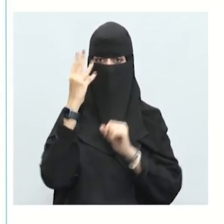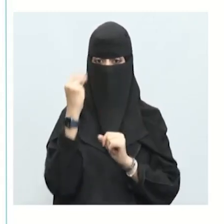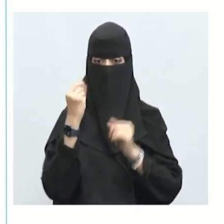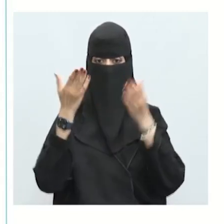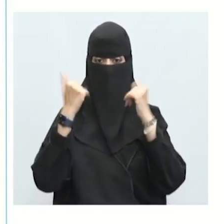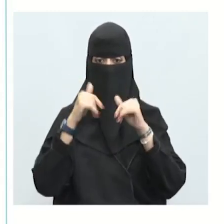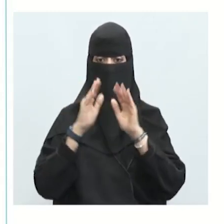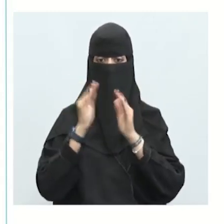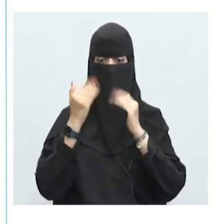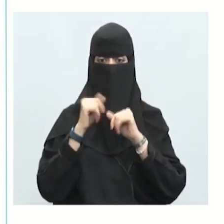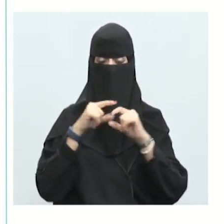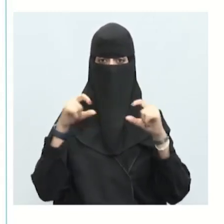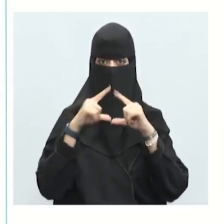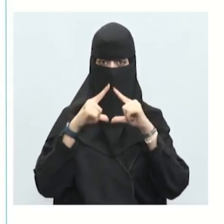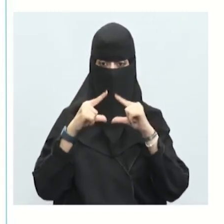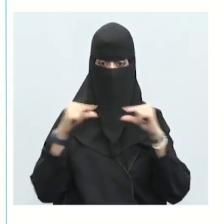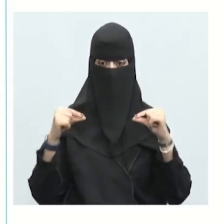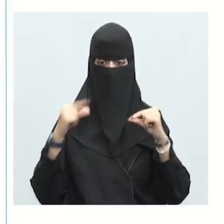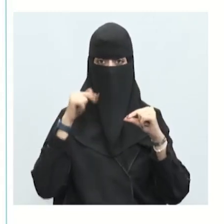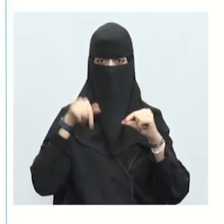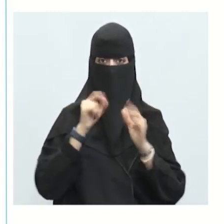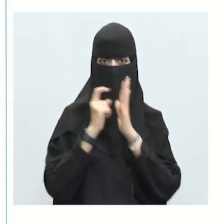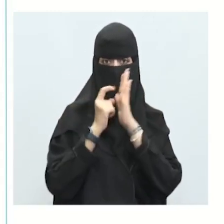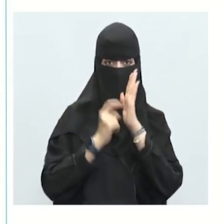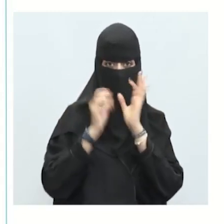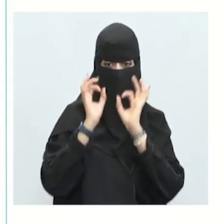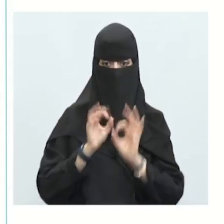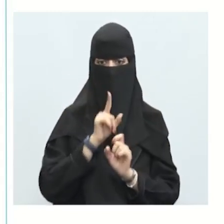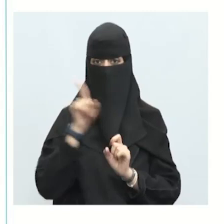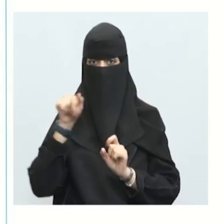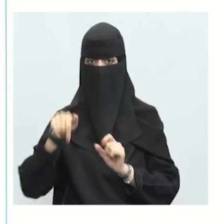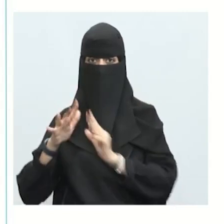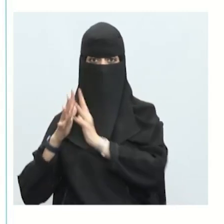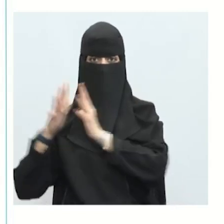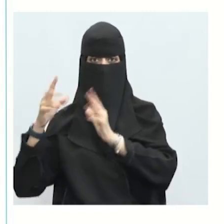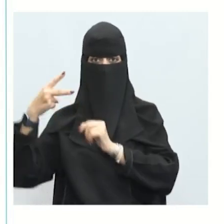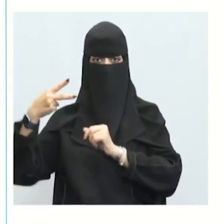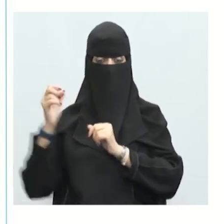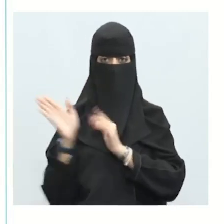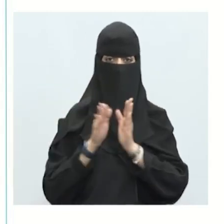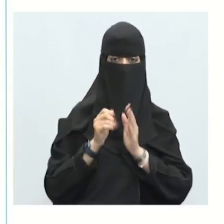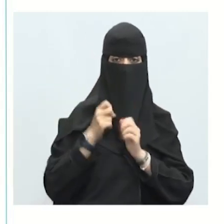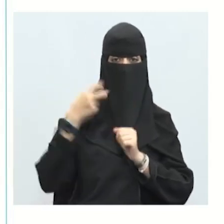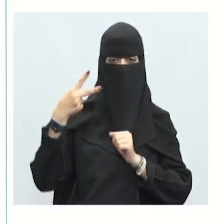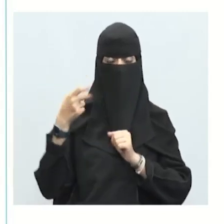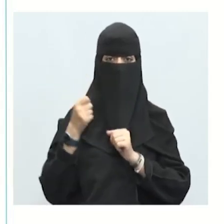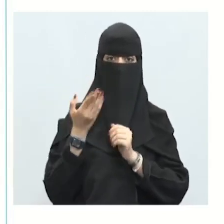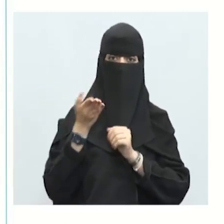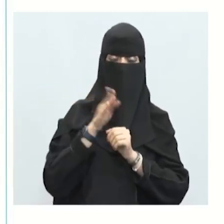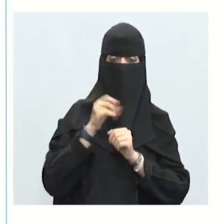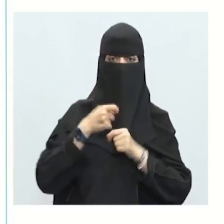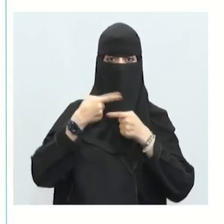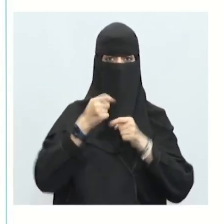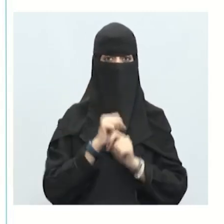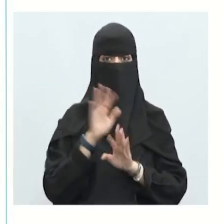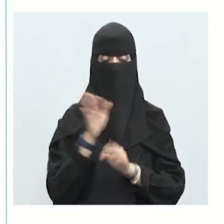ادخاله ثم عندنا المعين اللي هو الشرط هل الاكس اكبر من او تساوي ال 18 اذا